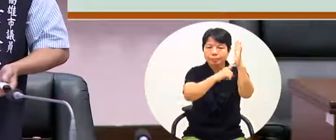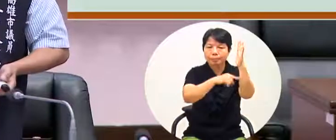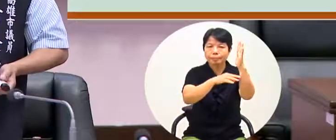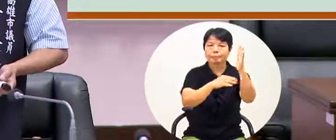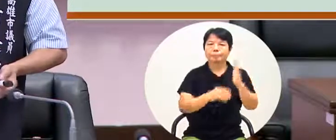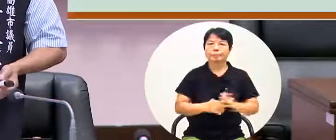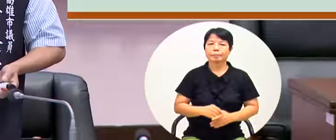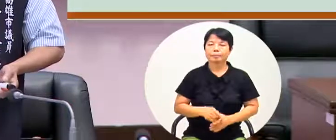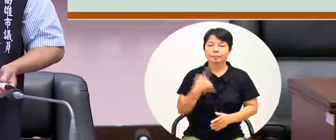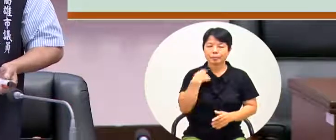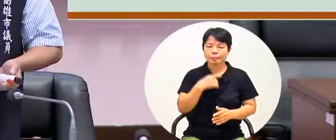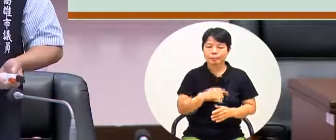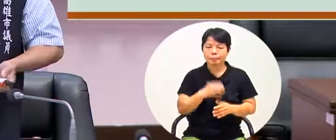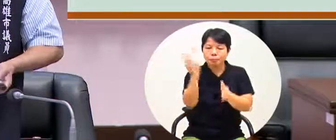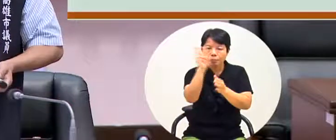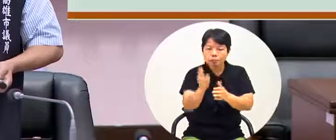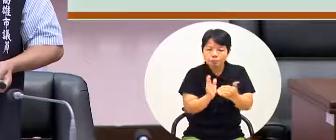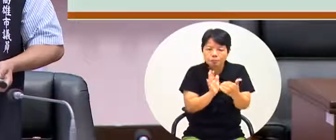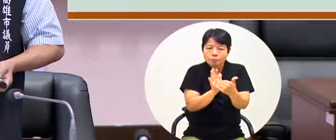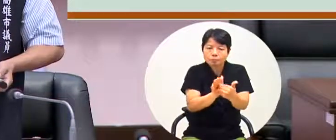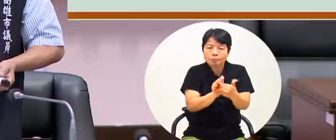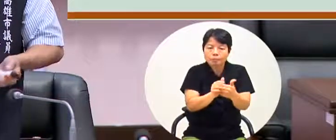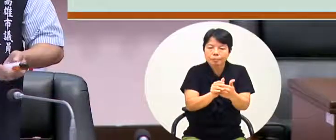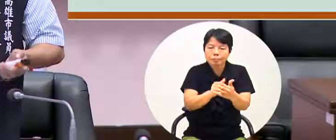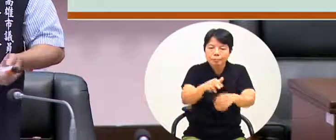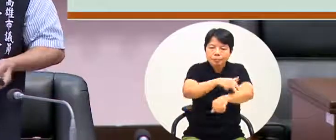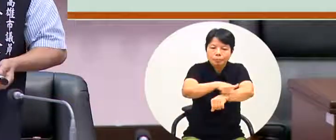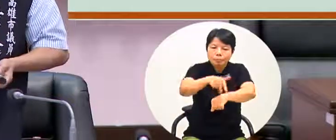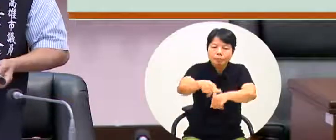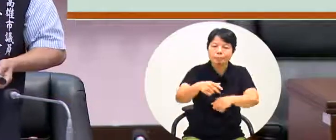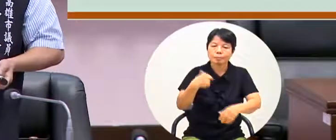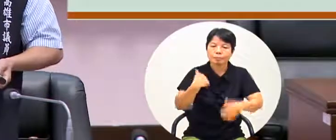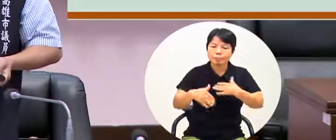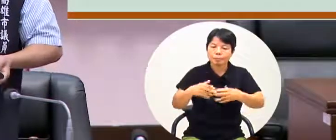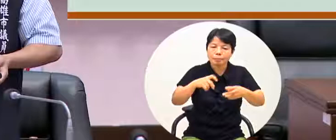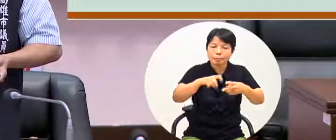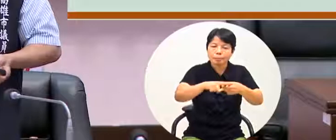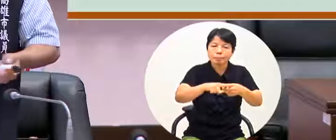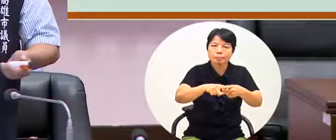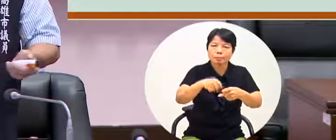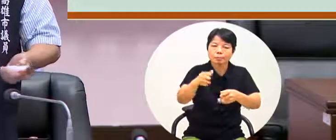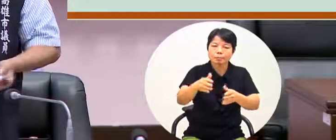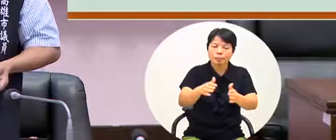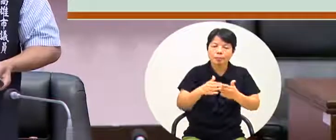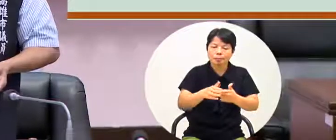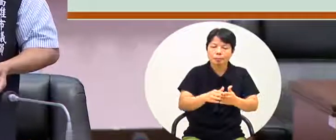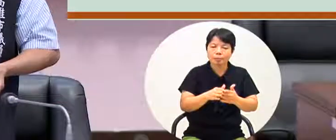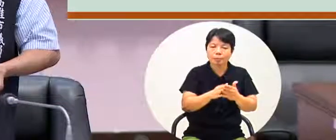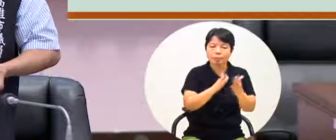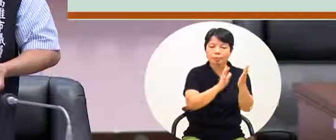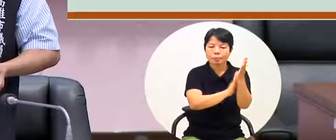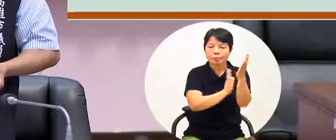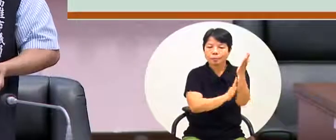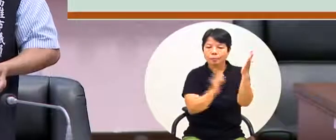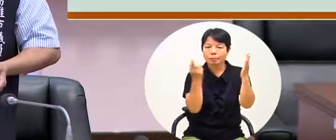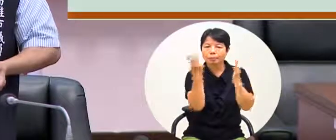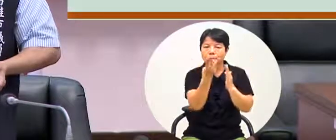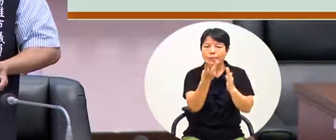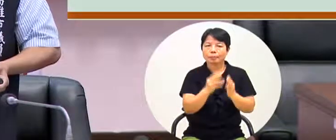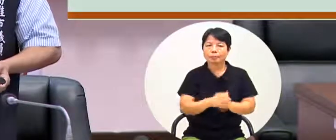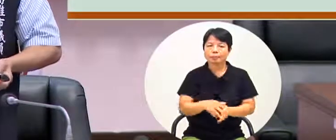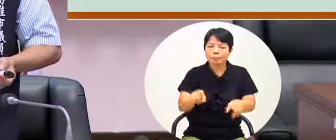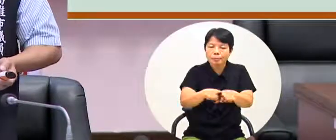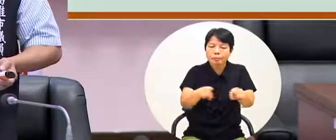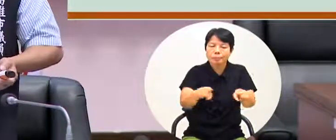分。咱新港则是设计啊，这个三层的防水啦吼。一般正常吼，咱的这个建筑体